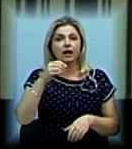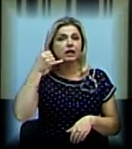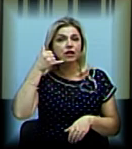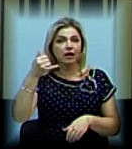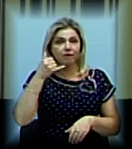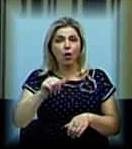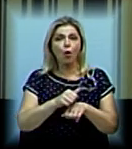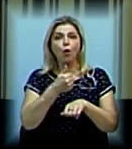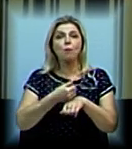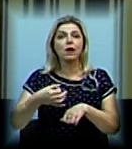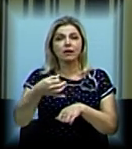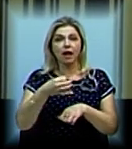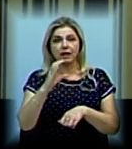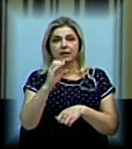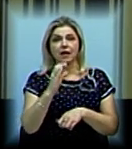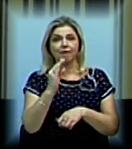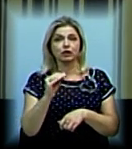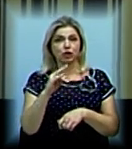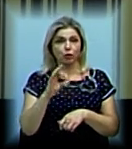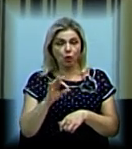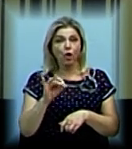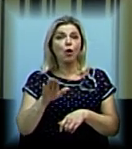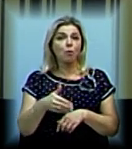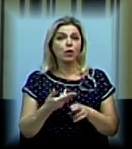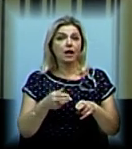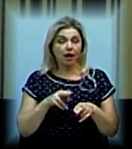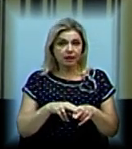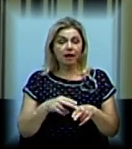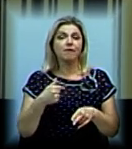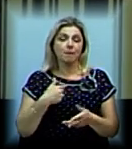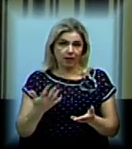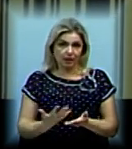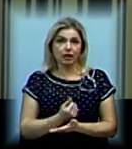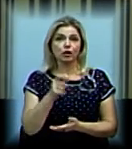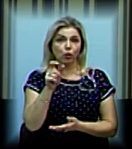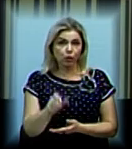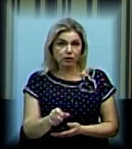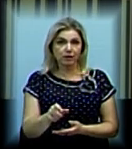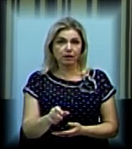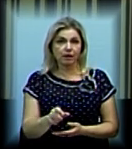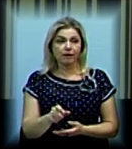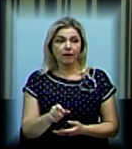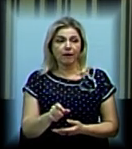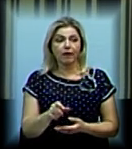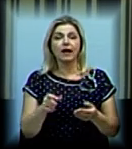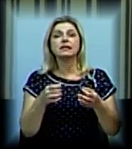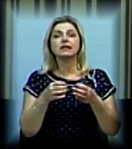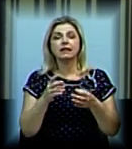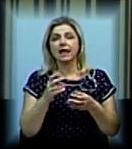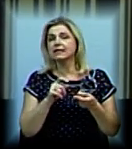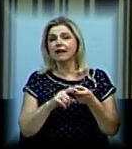нашого губернатора Савченка, після чого ми знайшли людину, незалежного експерта,